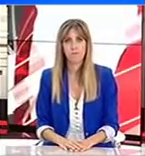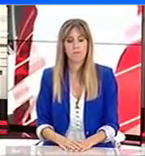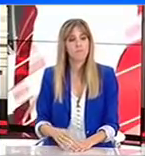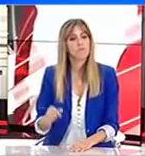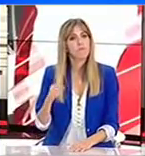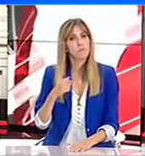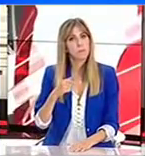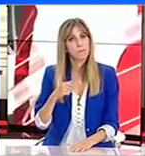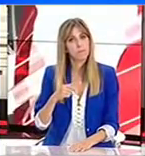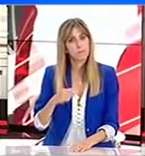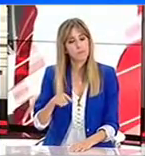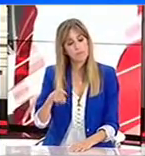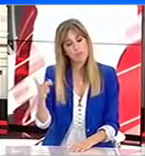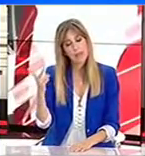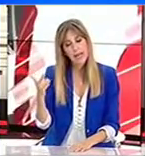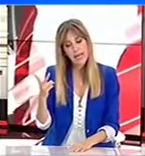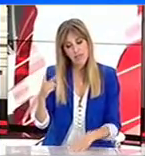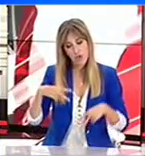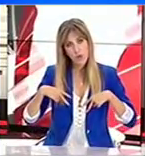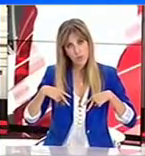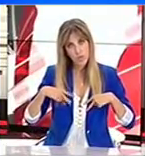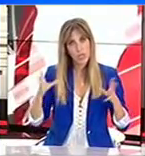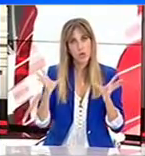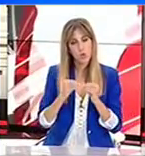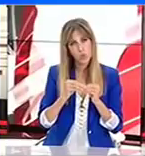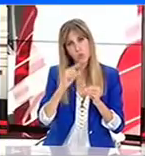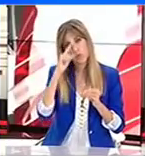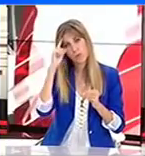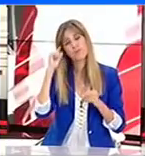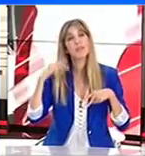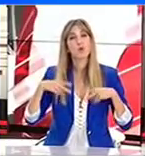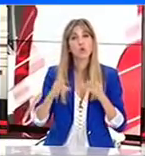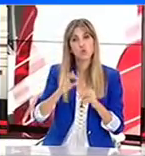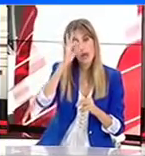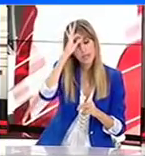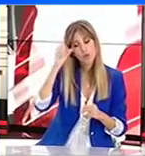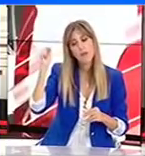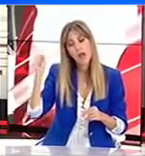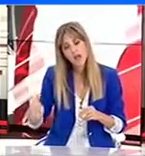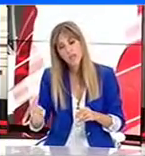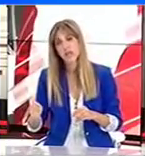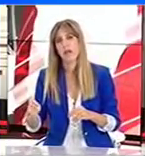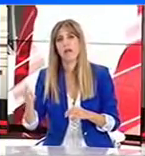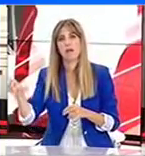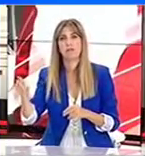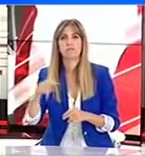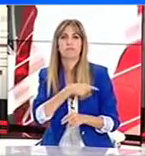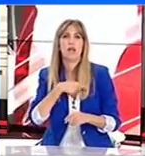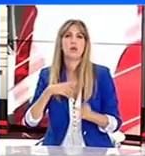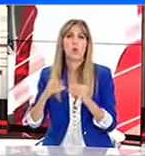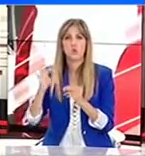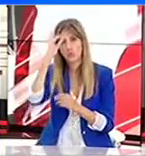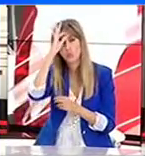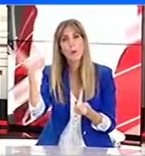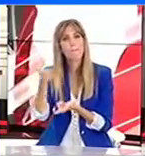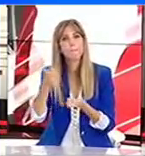πριν τη συνέντευξη αυτή και το γνωρίζαν και τα μέσα ενημέρωσης αυτό. Άρα, προφανώς, είχα πάρει και την απόφαση για το τι θα πω στο